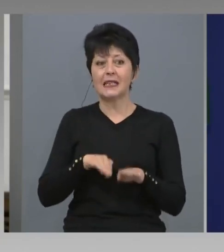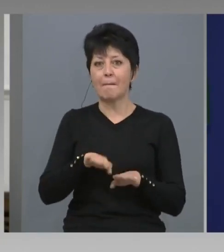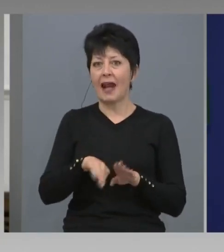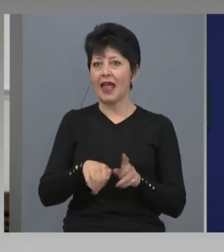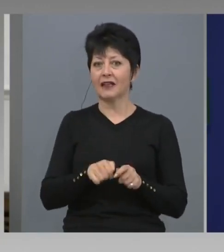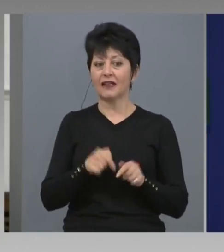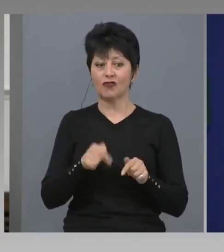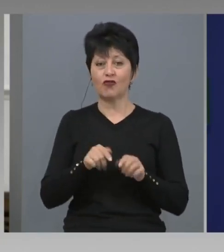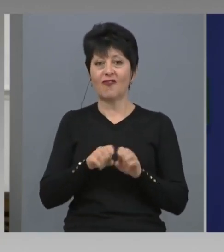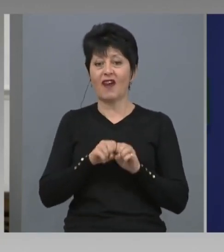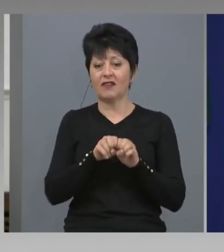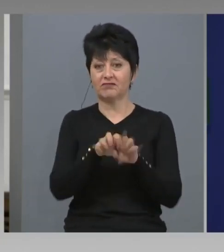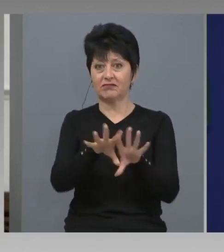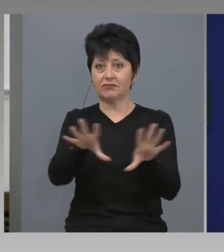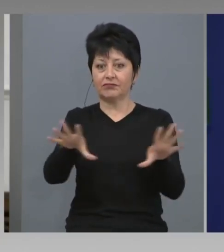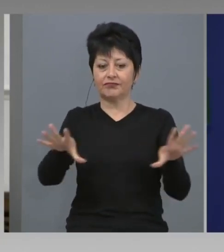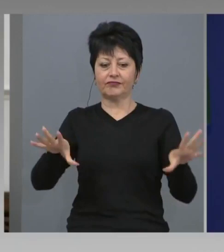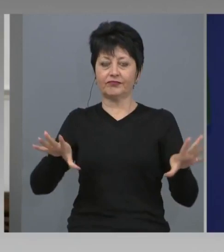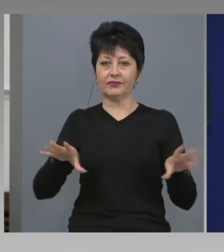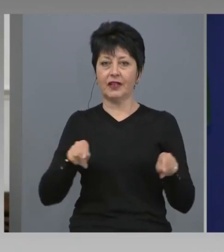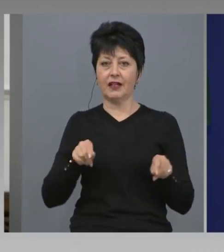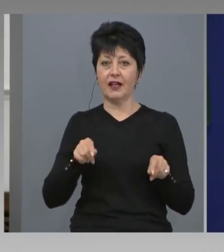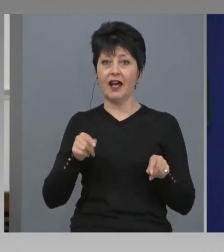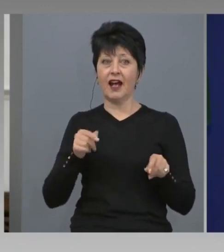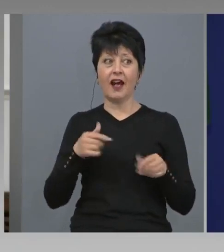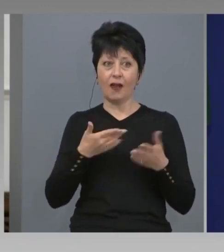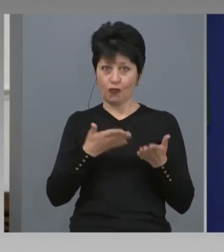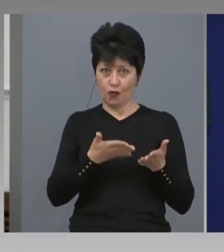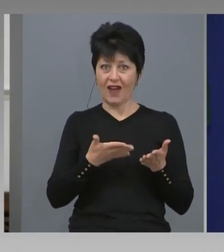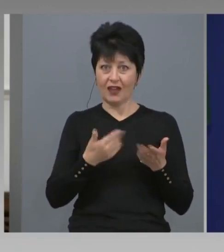зараза. Това, че сме ги прибрали, не е грешно.